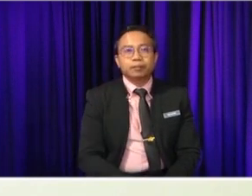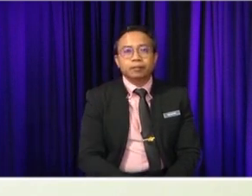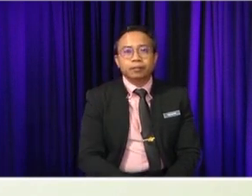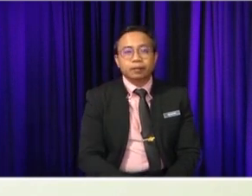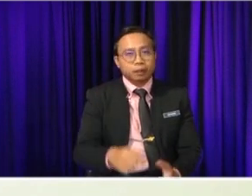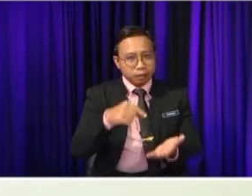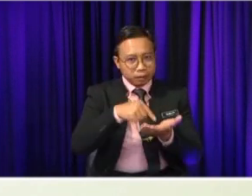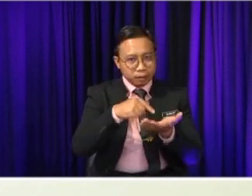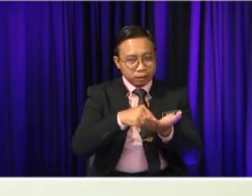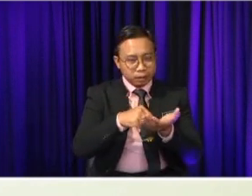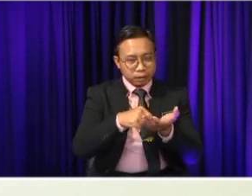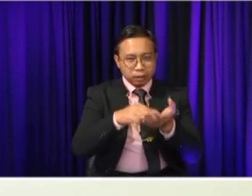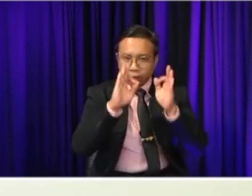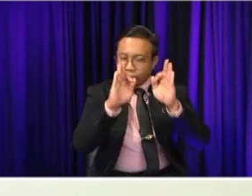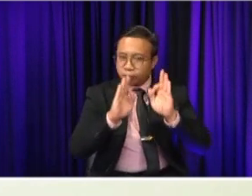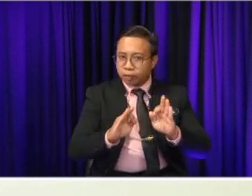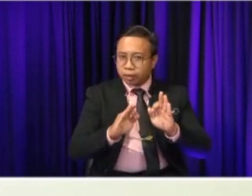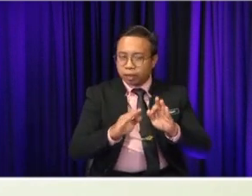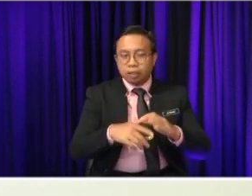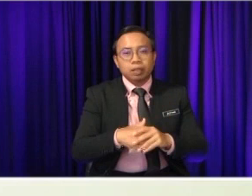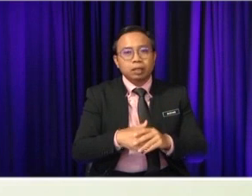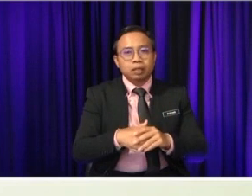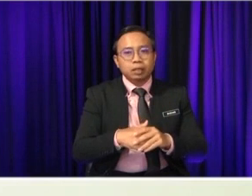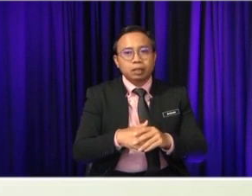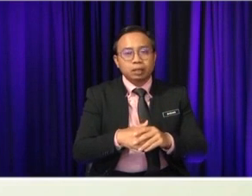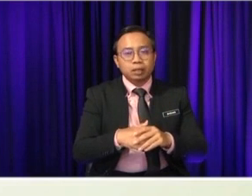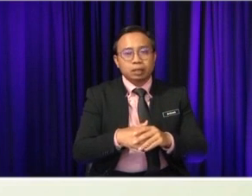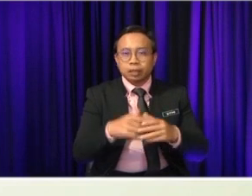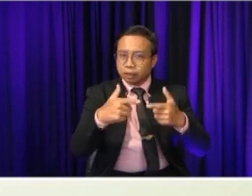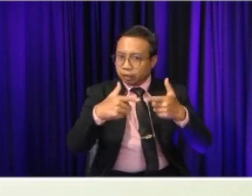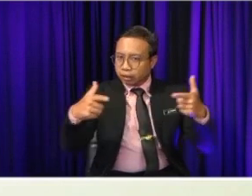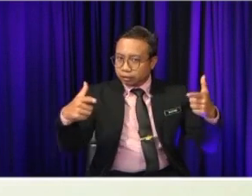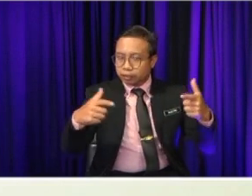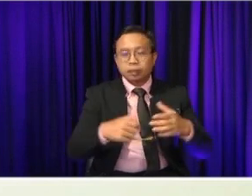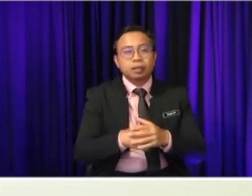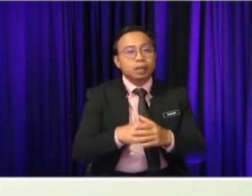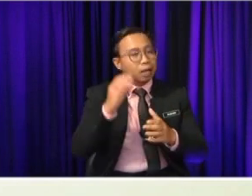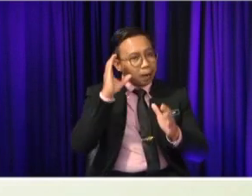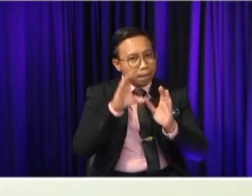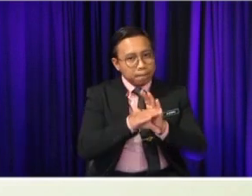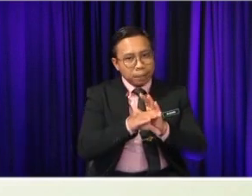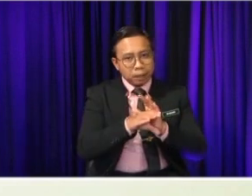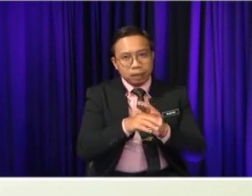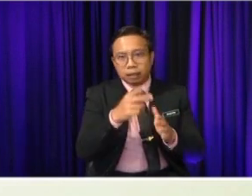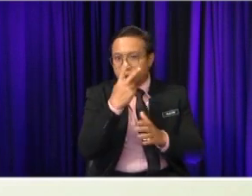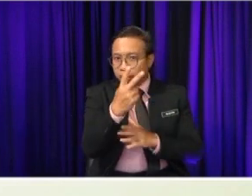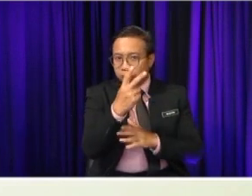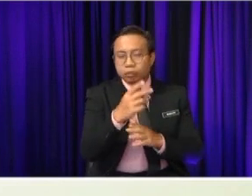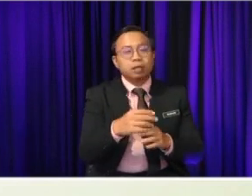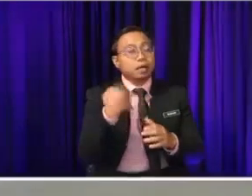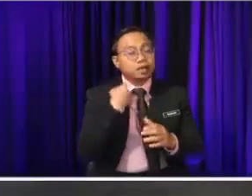posisi dia adalah melintang secara melintang jadi gambarnya dia kalau di situ ya